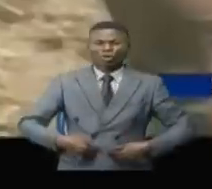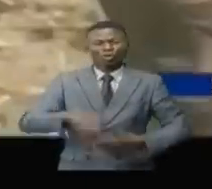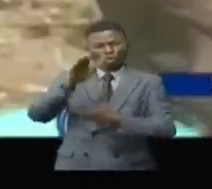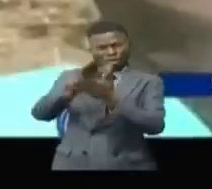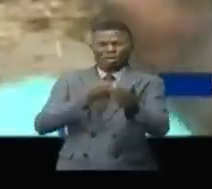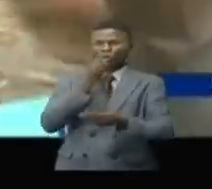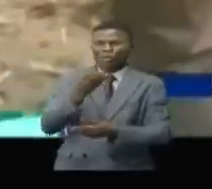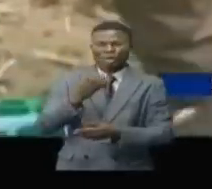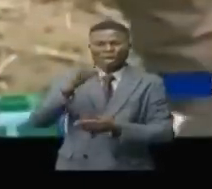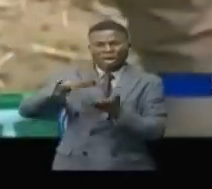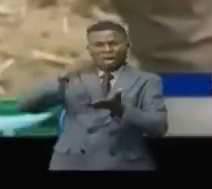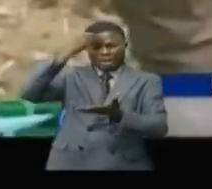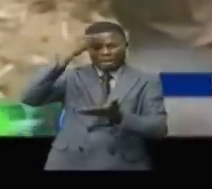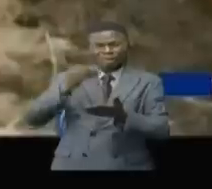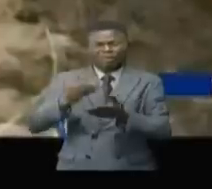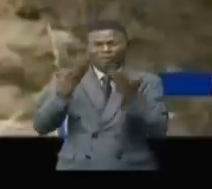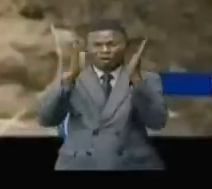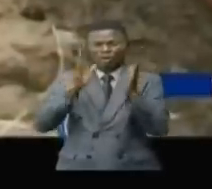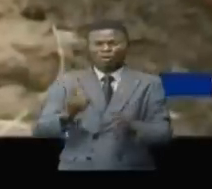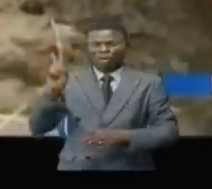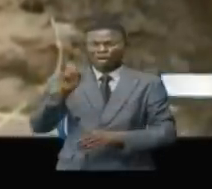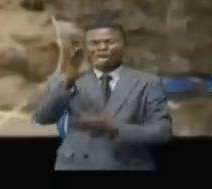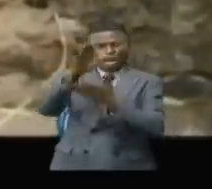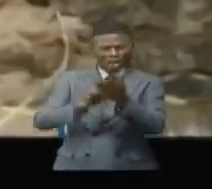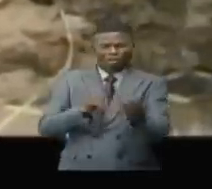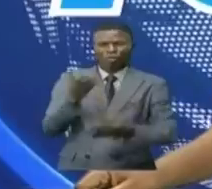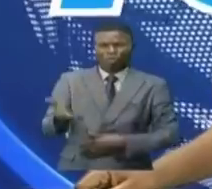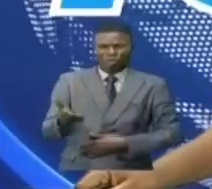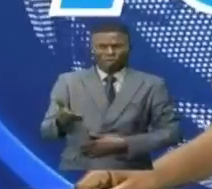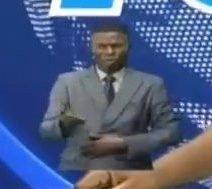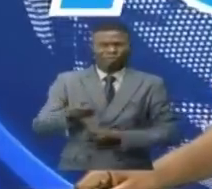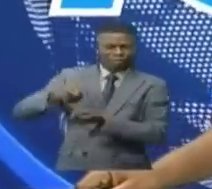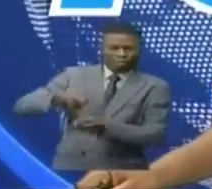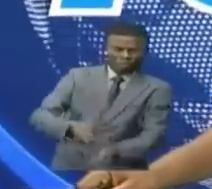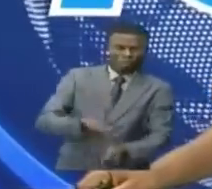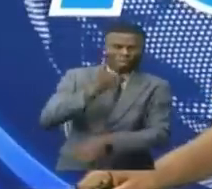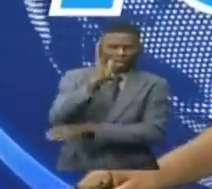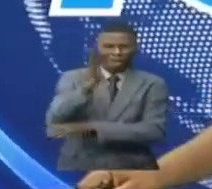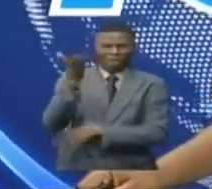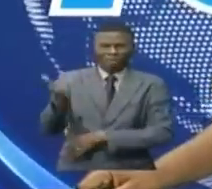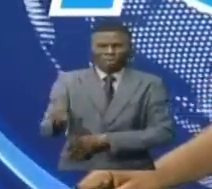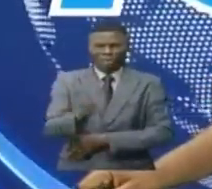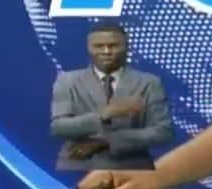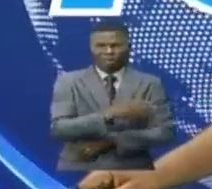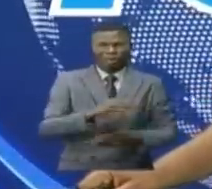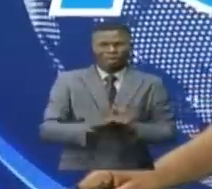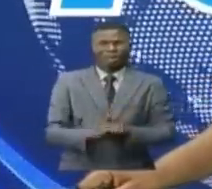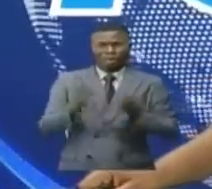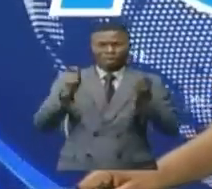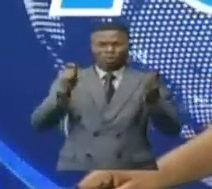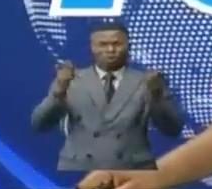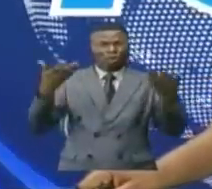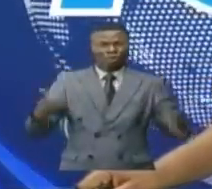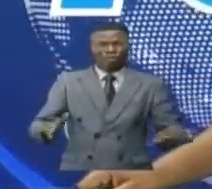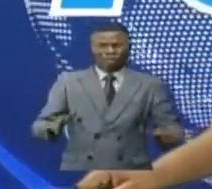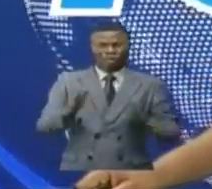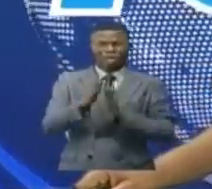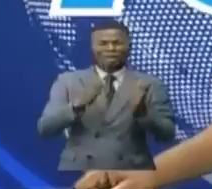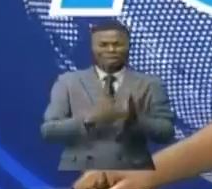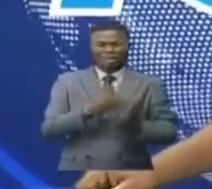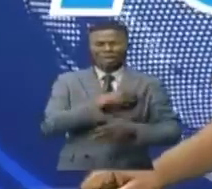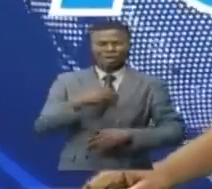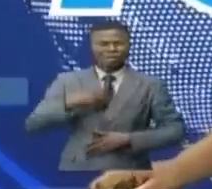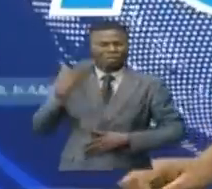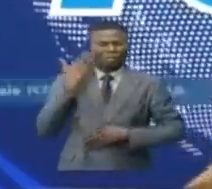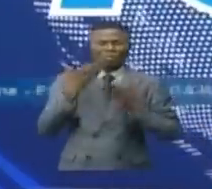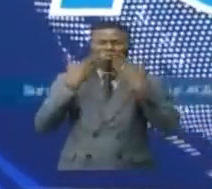étudiants et élèves a fait aussi le même exercice de planter. C'est la fin de ce journal. Mesdames et messieurs, merci